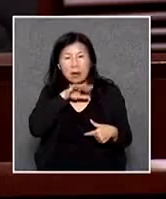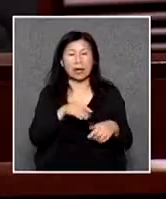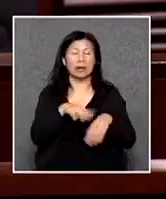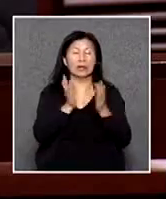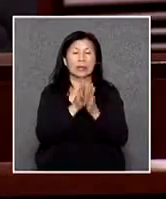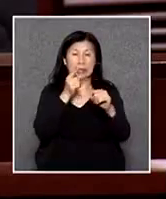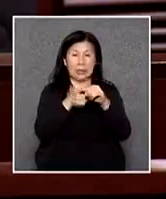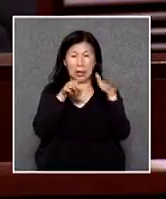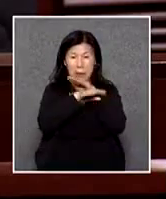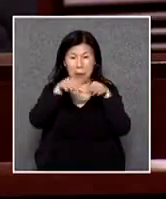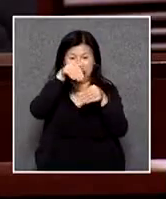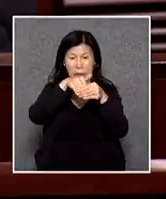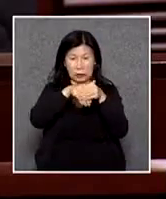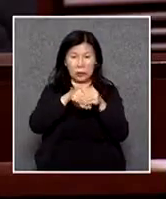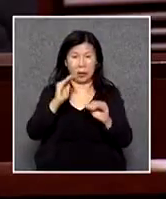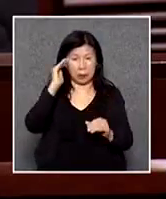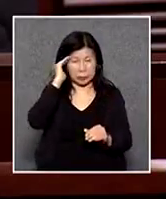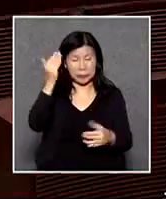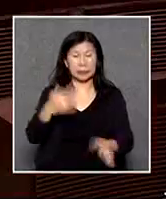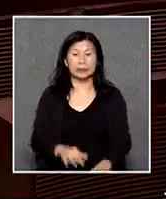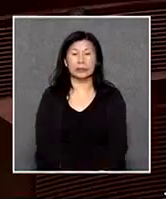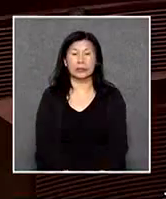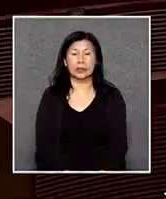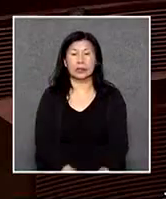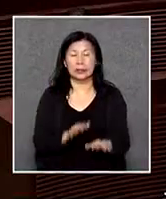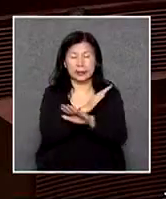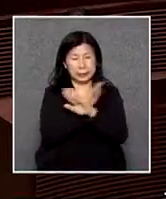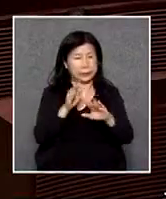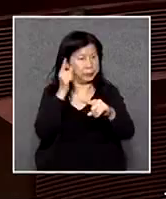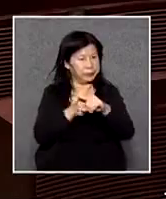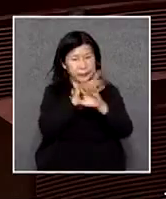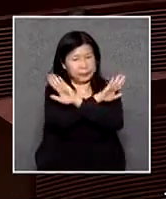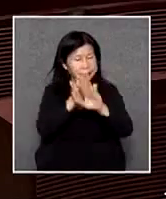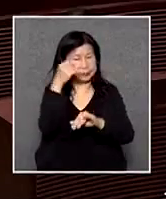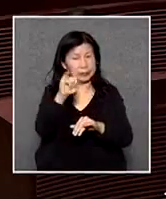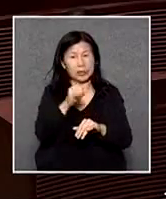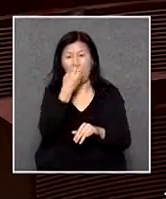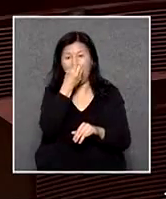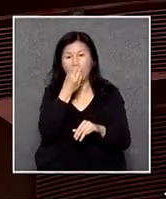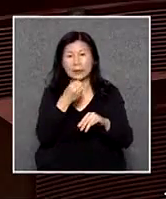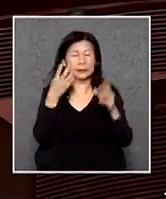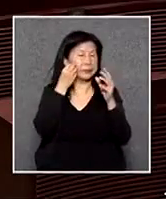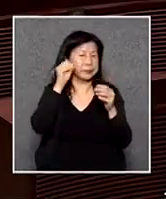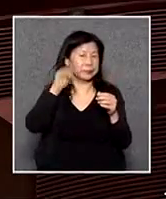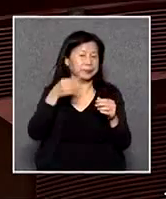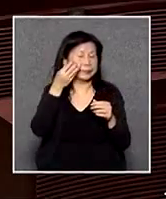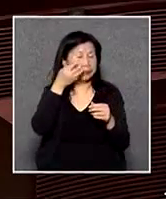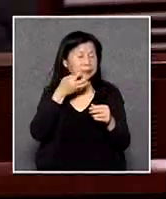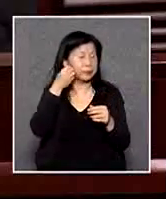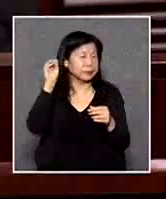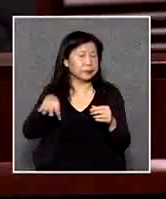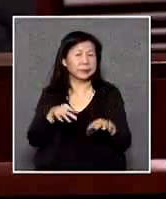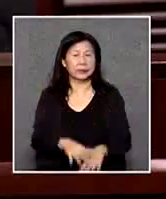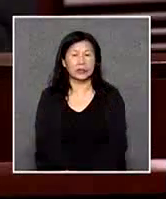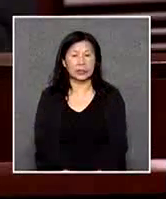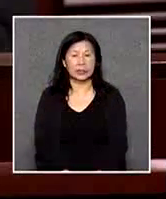呢？對不住，這個是絕對令香港市民是有資格頹氣你們。如果你說這個